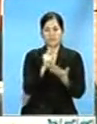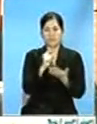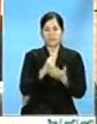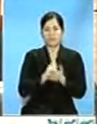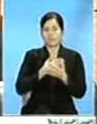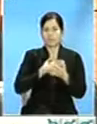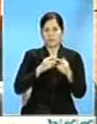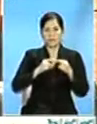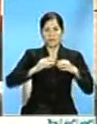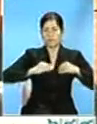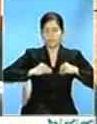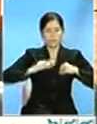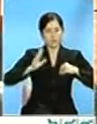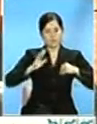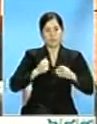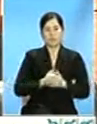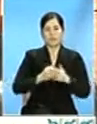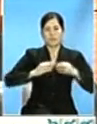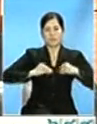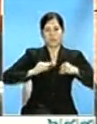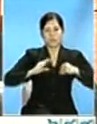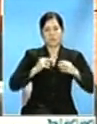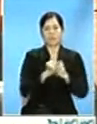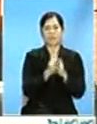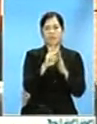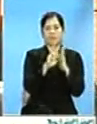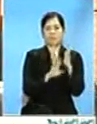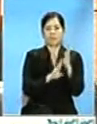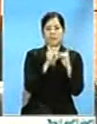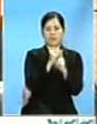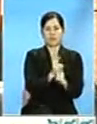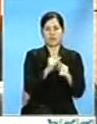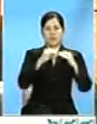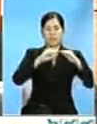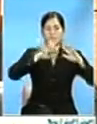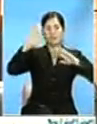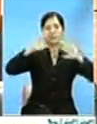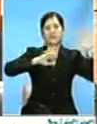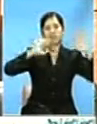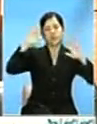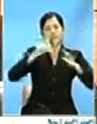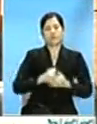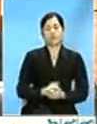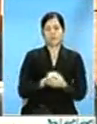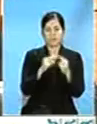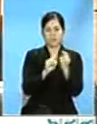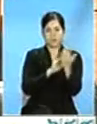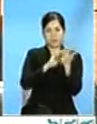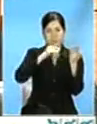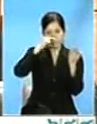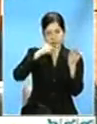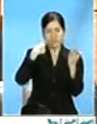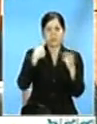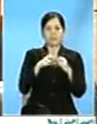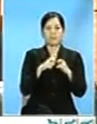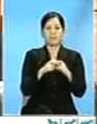ม่ยอมรับนะครับกติกาตามระบอบประชาธิปไตยจะนำประเทศชาติไปสู่มุมอับแ